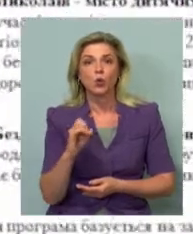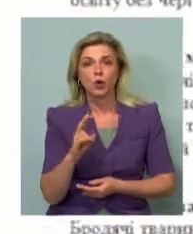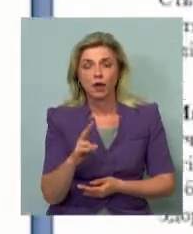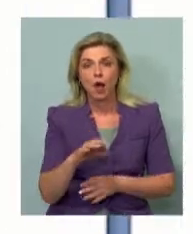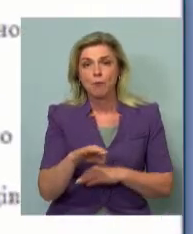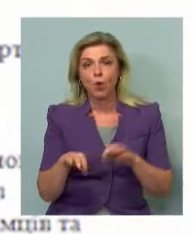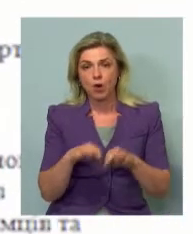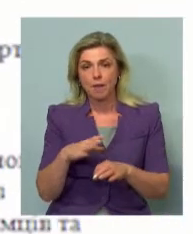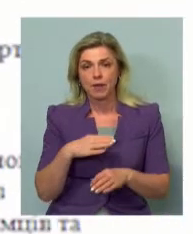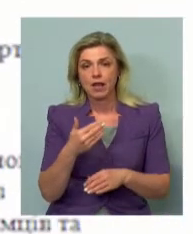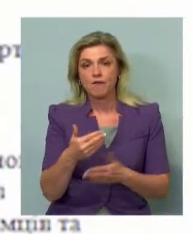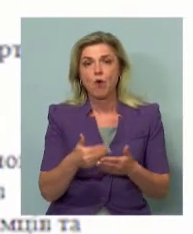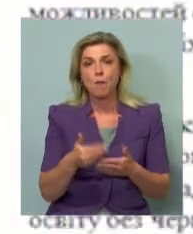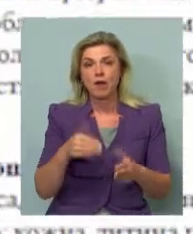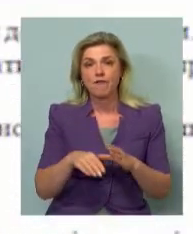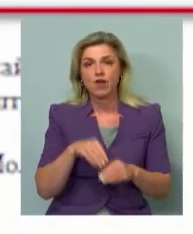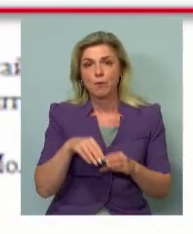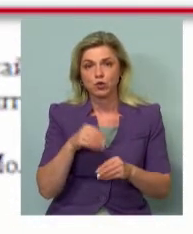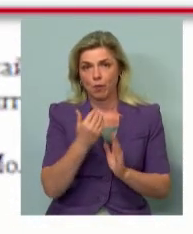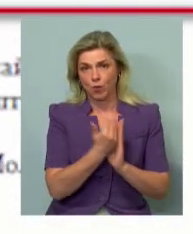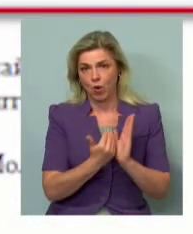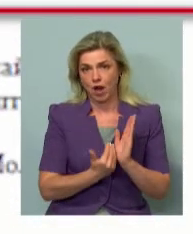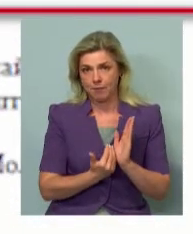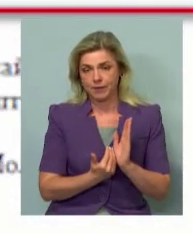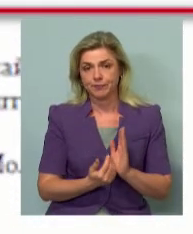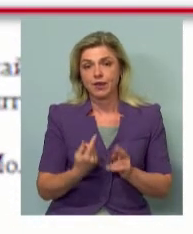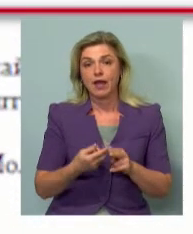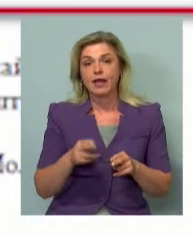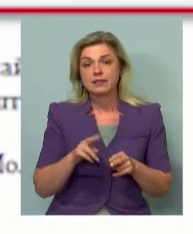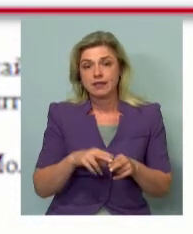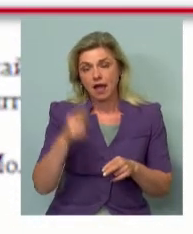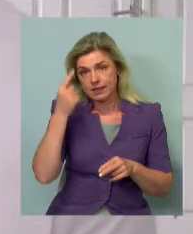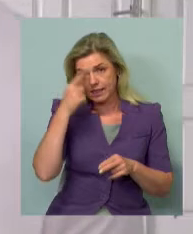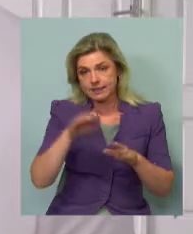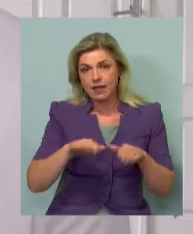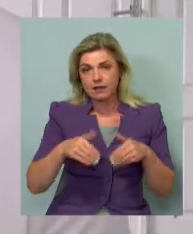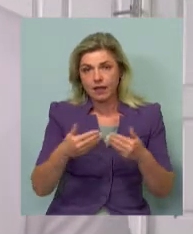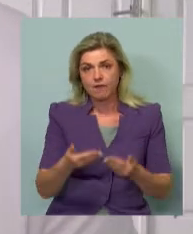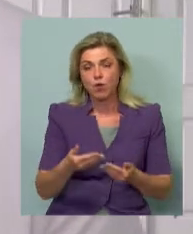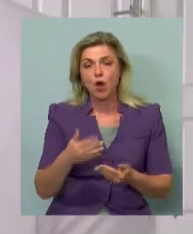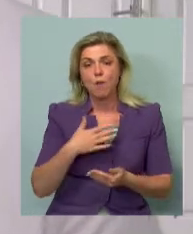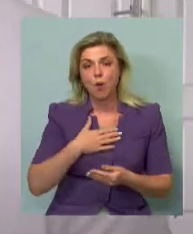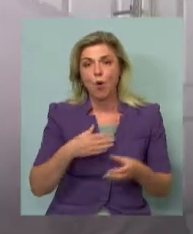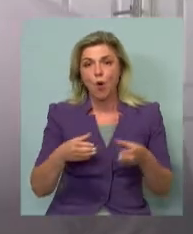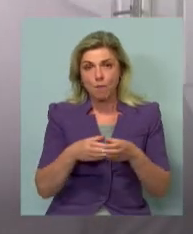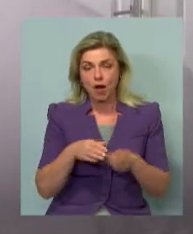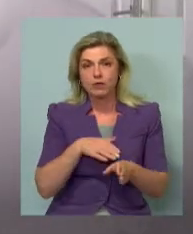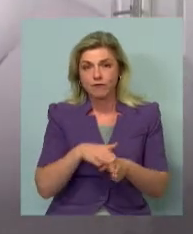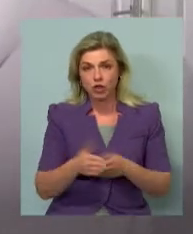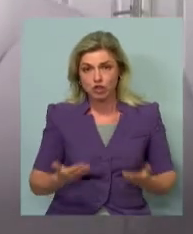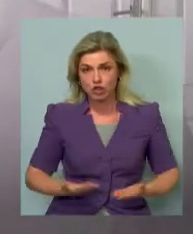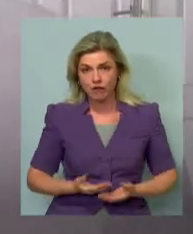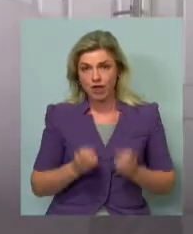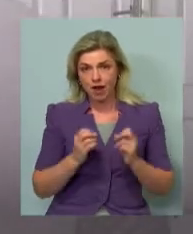його передвиборчої програми. Тоді цю ініціативу Моя команда втілила в життя як